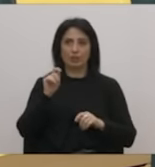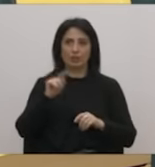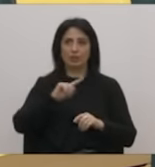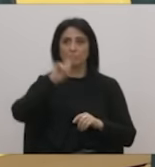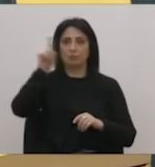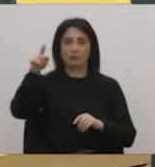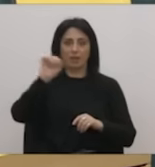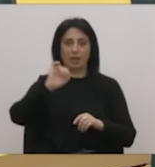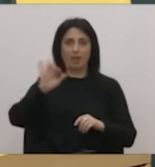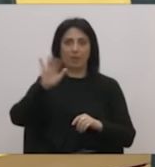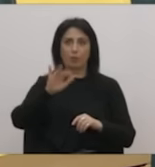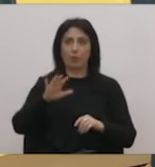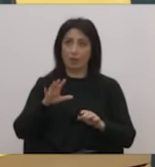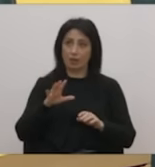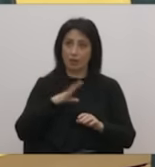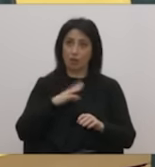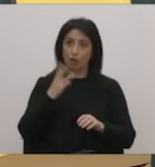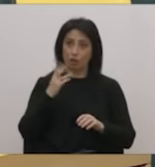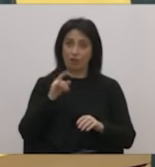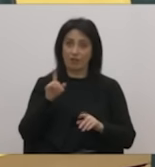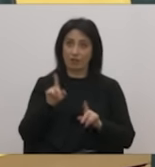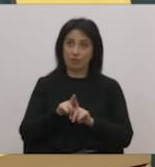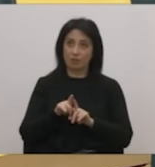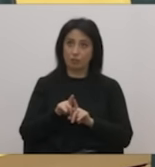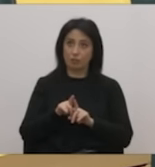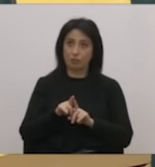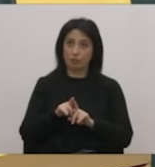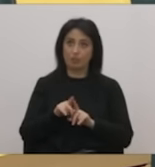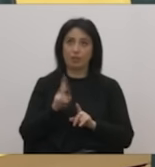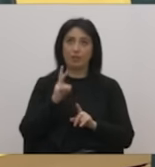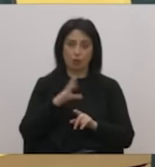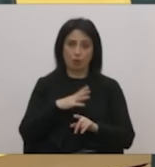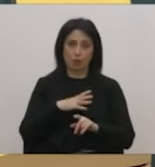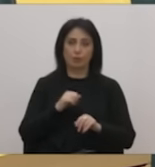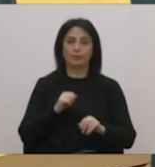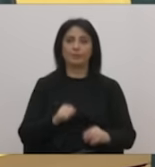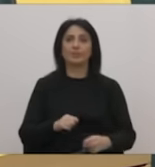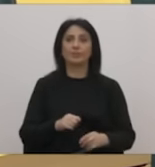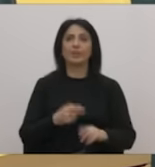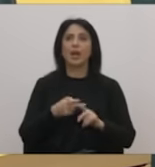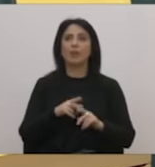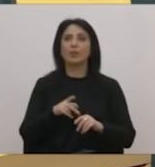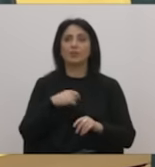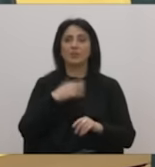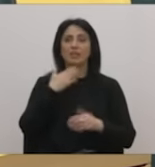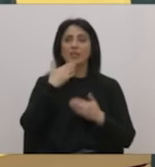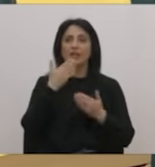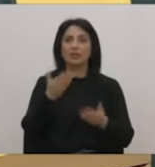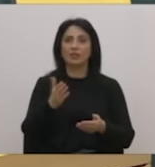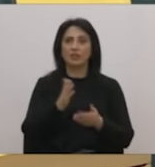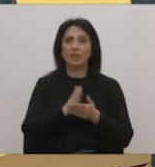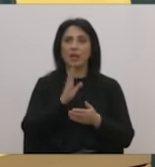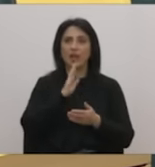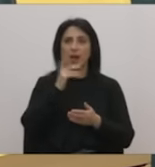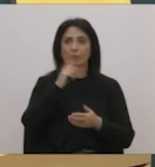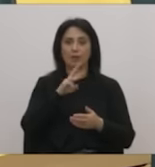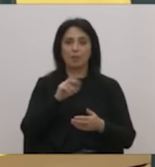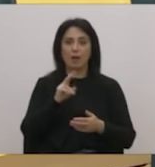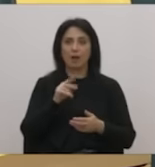ევროპაში. ხო ესე იყო ბატონ შალვა? იყო. ამიტომ ეხლა მე თქვენ გეკითხებით, არ არის ქალბატონი